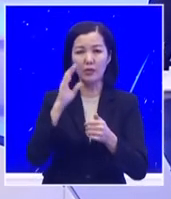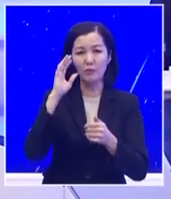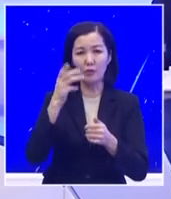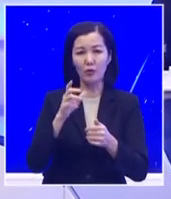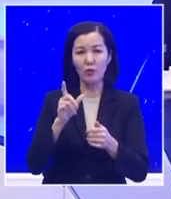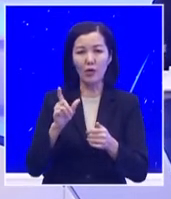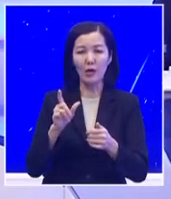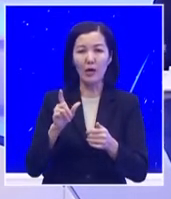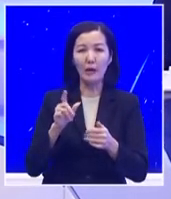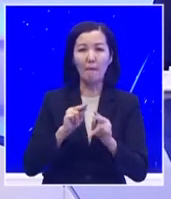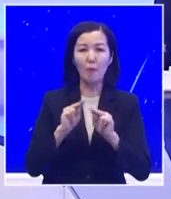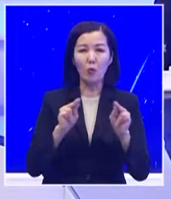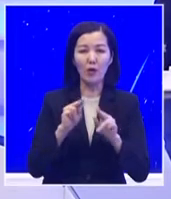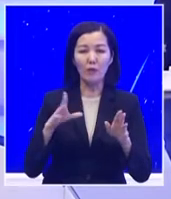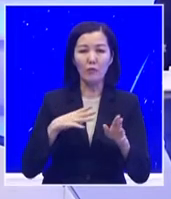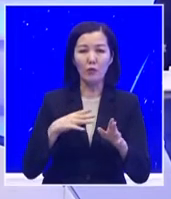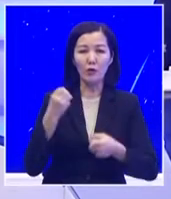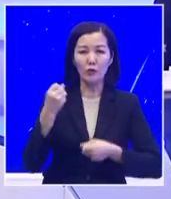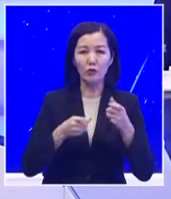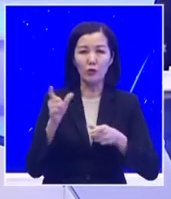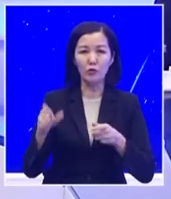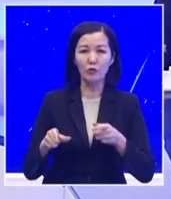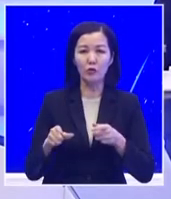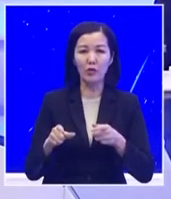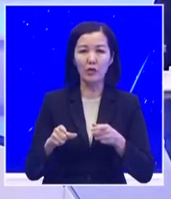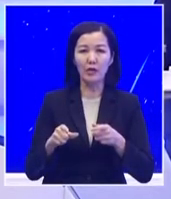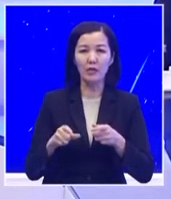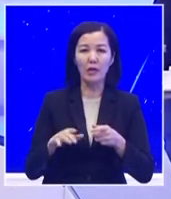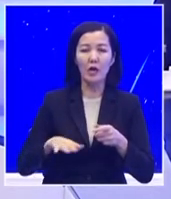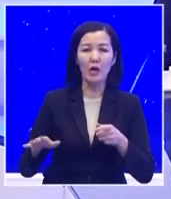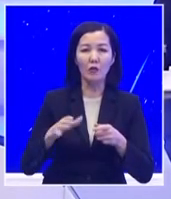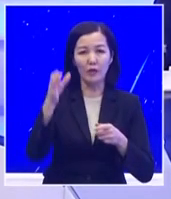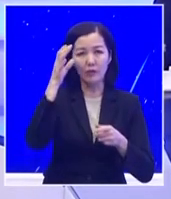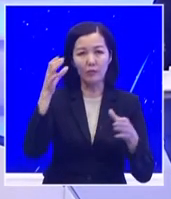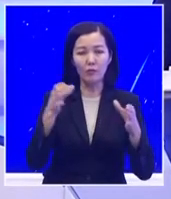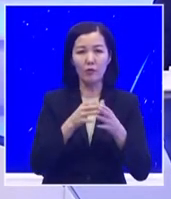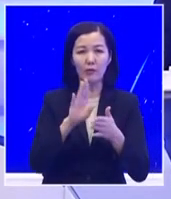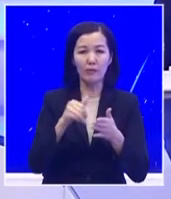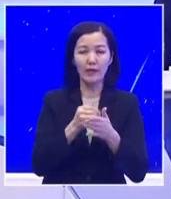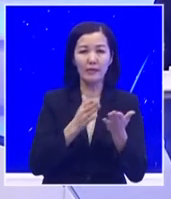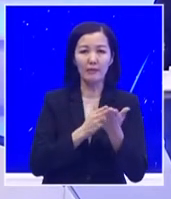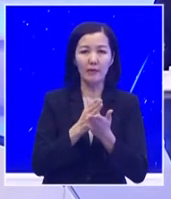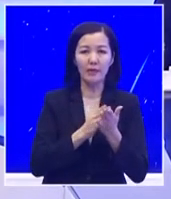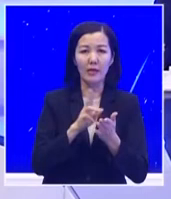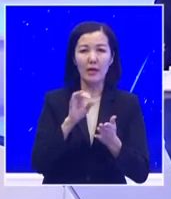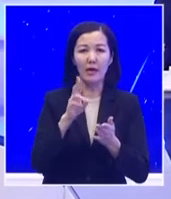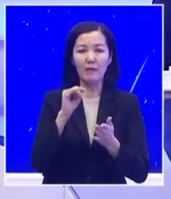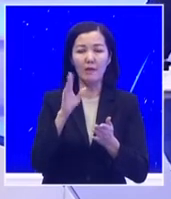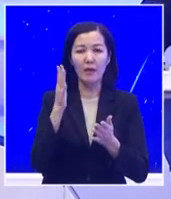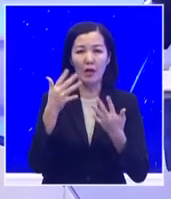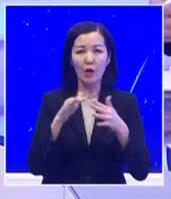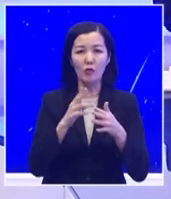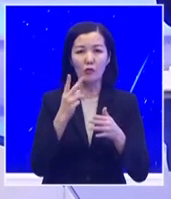мен психолог маман. Ал көлікті тізгіндеген жүргізуші аудандық білім бөлімінің бас маманы. Олар Қабанбай ауылынан Шарал